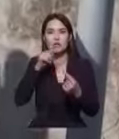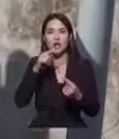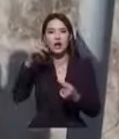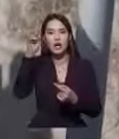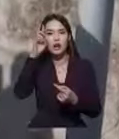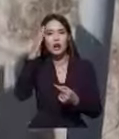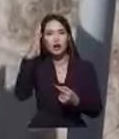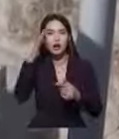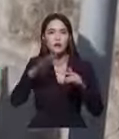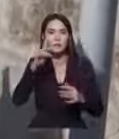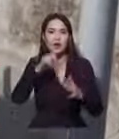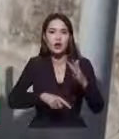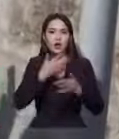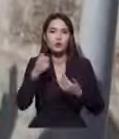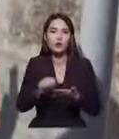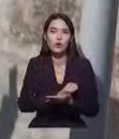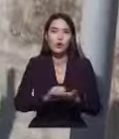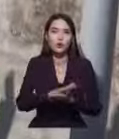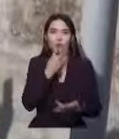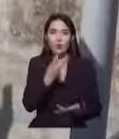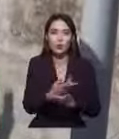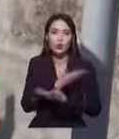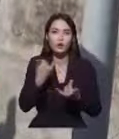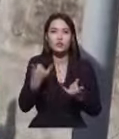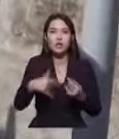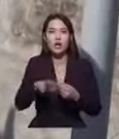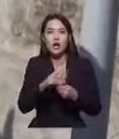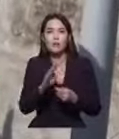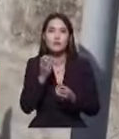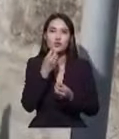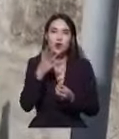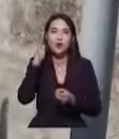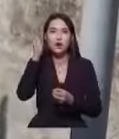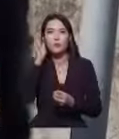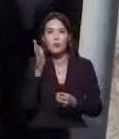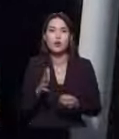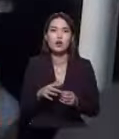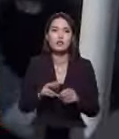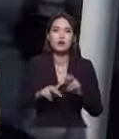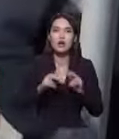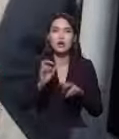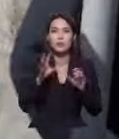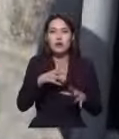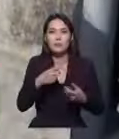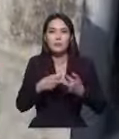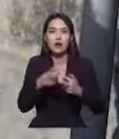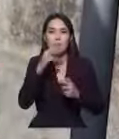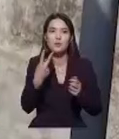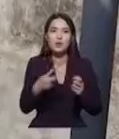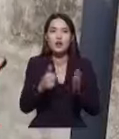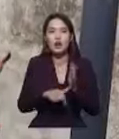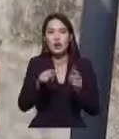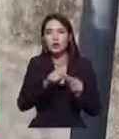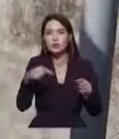тиісті құжаттарды бізге көрсетпеді. Қазір бәрі жақсы болғанымен болашақта басқаша айтуы да мүмкін ғой. Мұндағы 20-60 жылдан бері